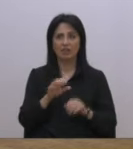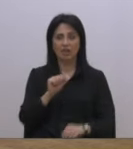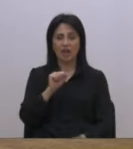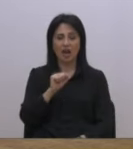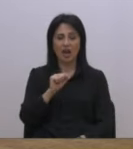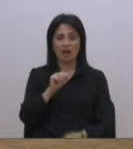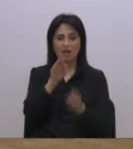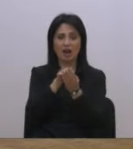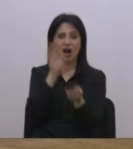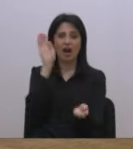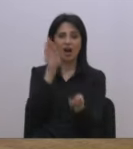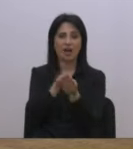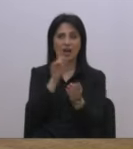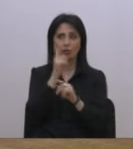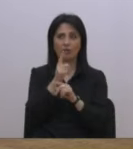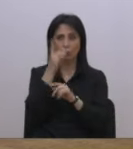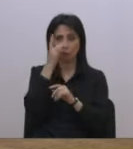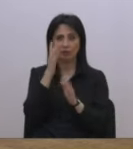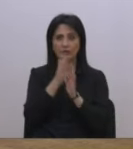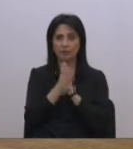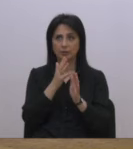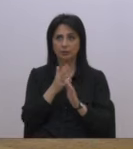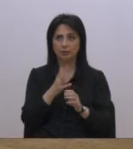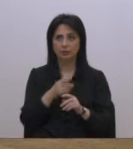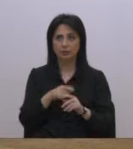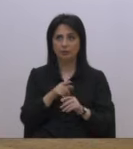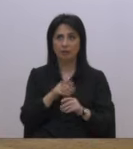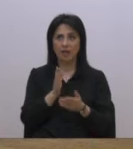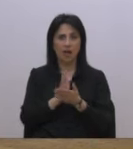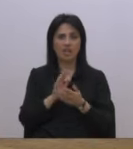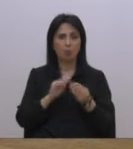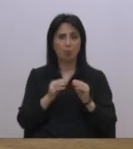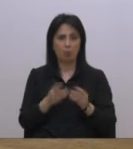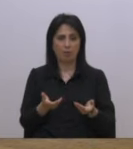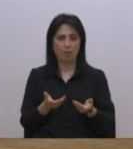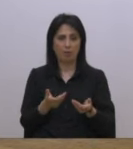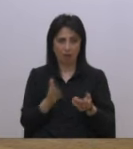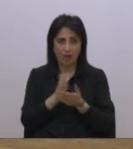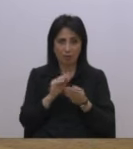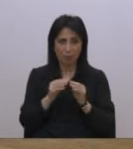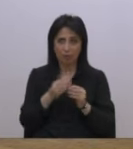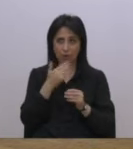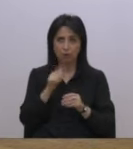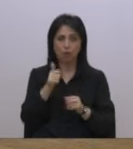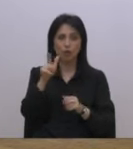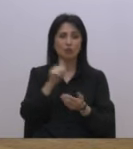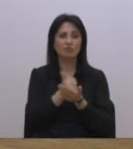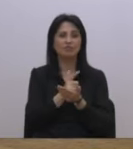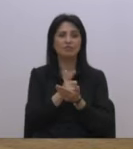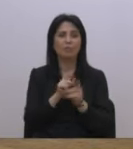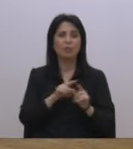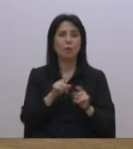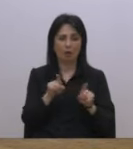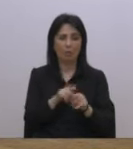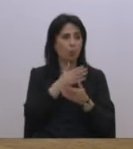ალიგატორების აგზავა რუსთაველის გამზირზე. აი არ არსებულ პრობლემას შევერცხეთ, როგორც თქვენი LGBT რაღაც პროპაგანდის